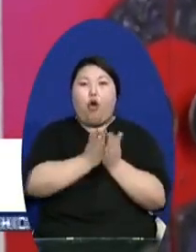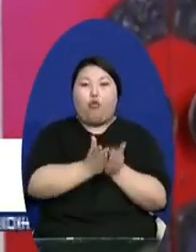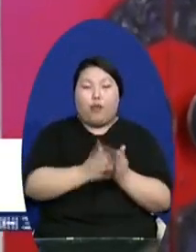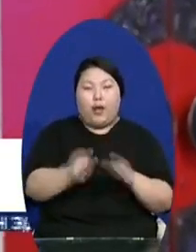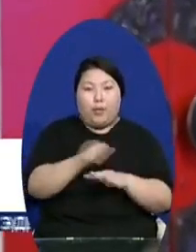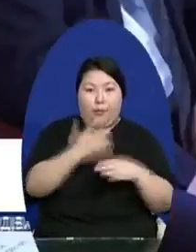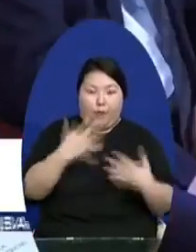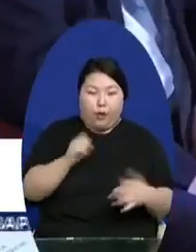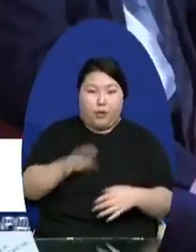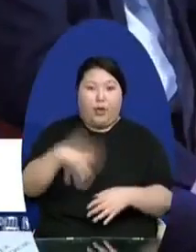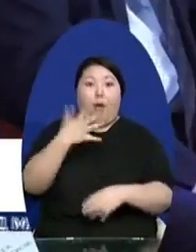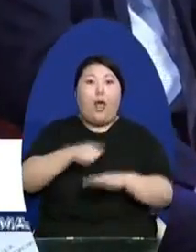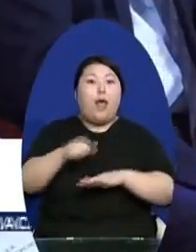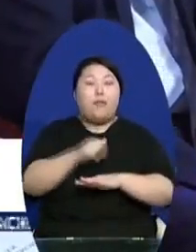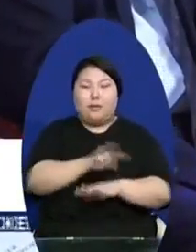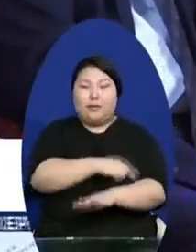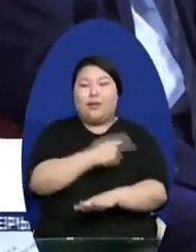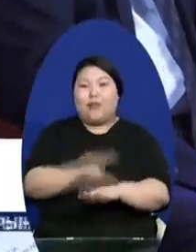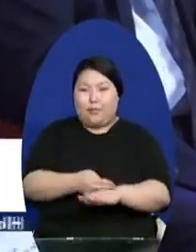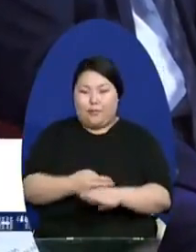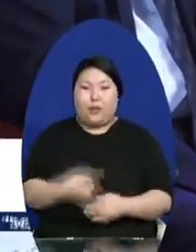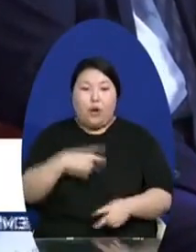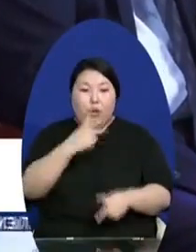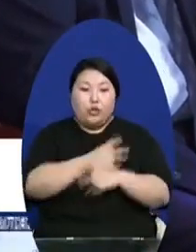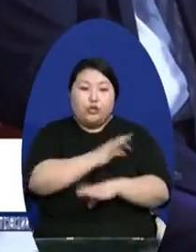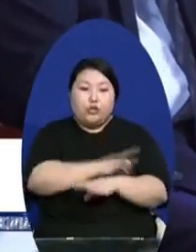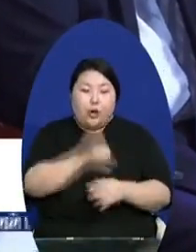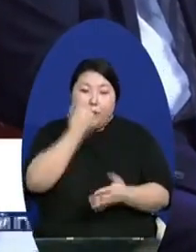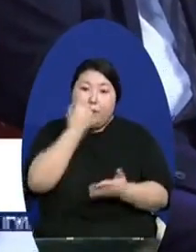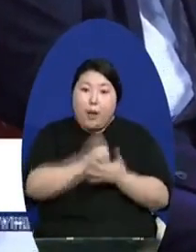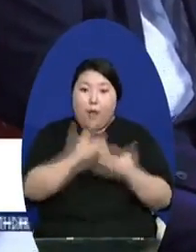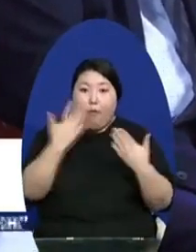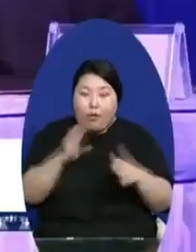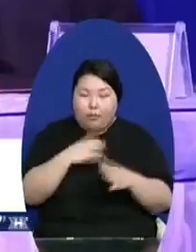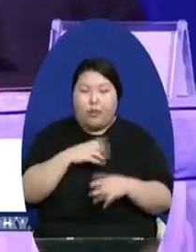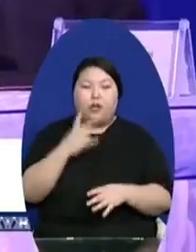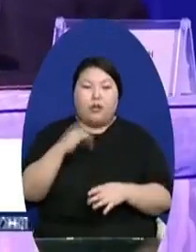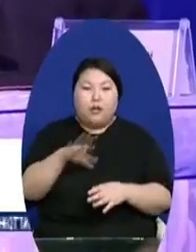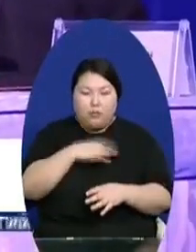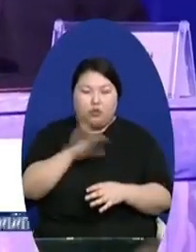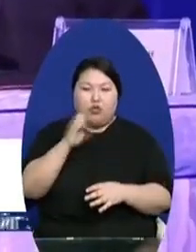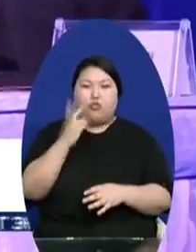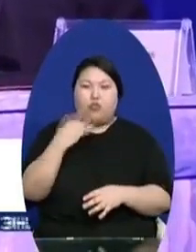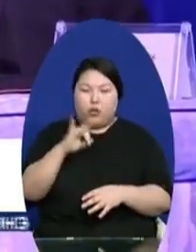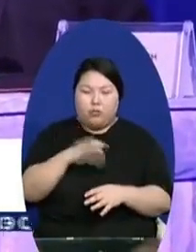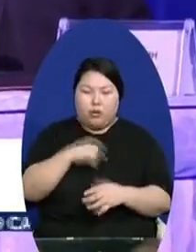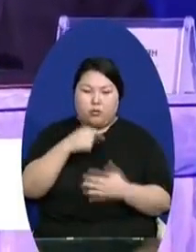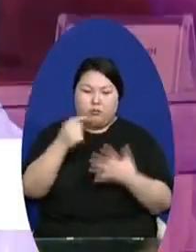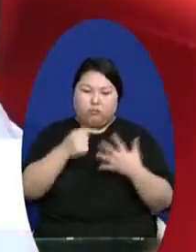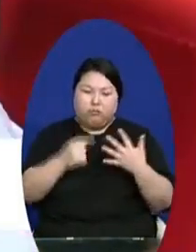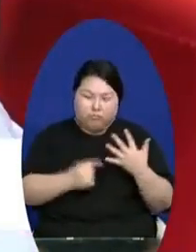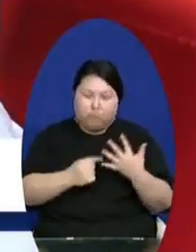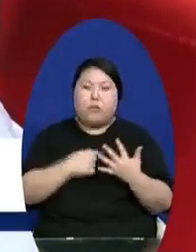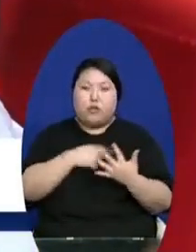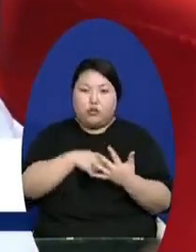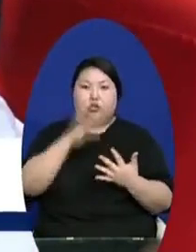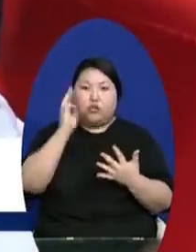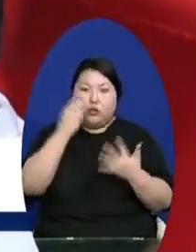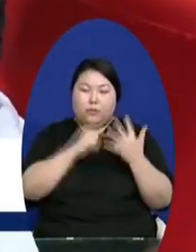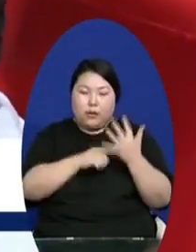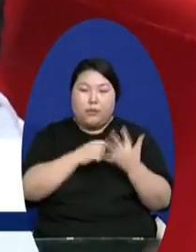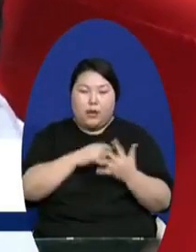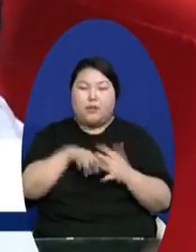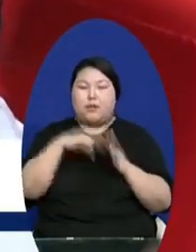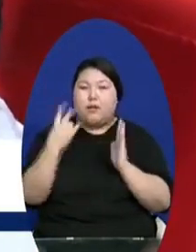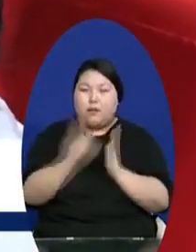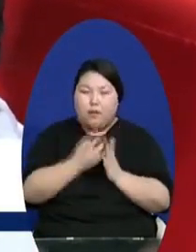нь болоо дархан болж байна. Хуулийн төсөл батлагдсанаар төрийн албан хаагчид нийтлэг мөрдөх ёс зүйн хэм хэмжээ шаарлагыг тогтоож түүнийг нэгдсэн байдлаар